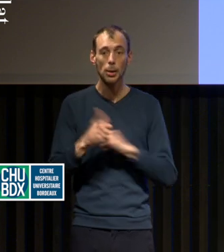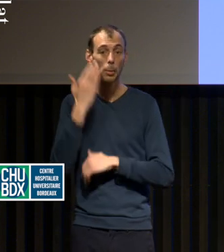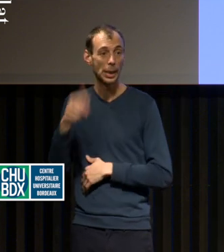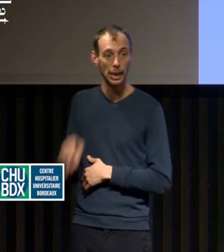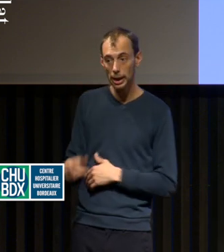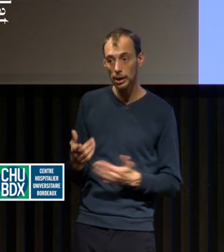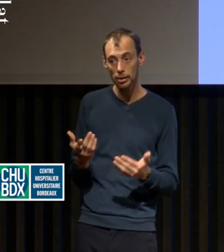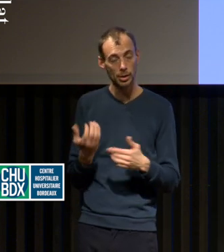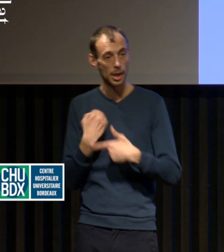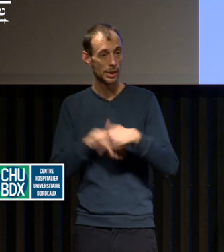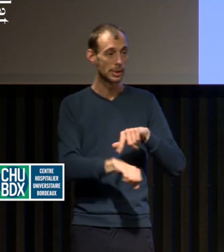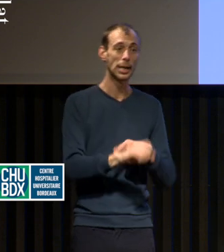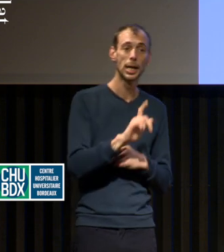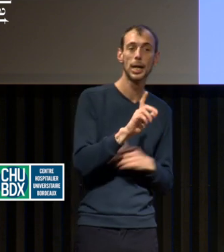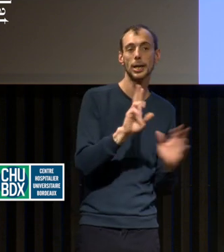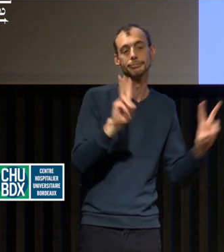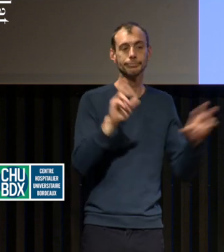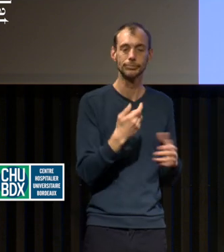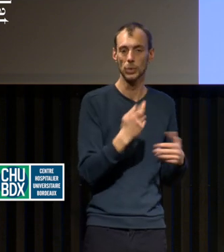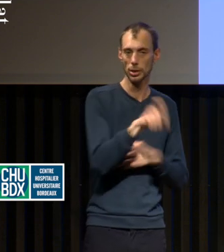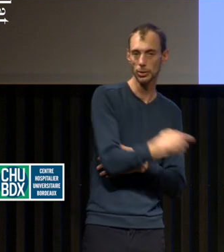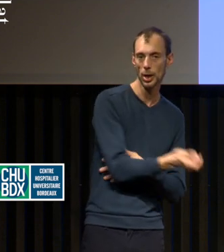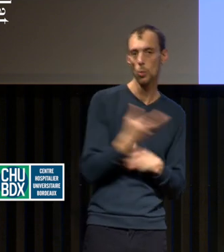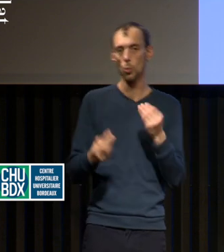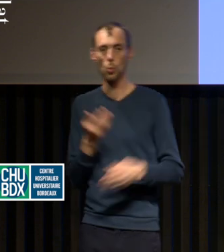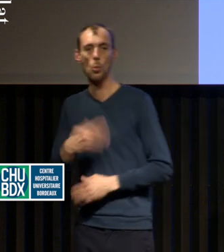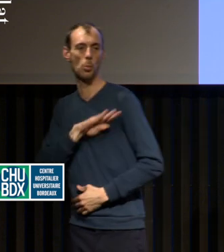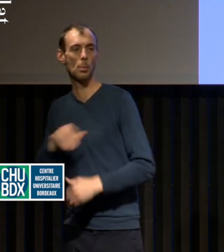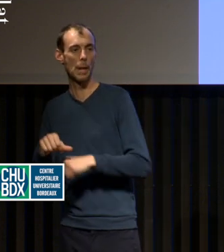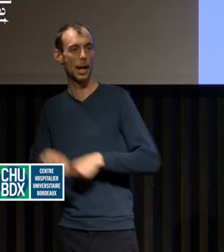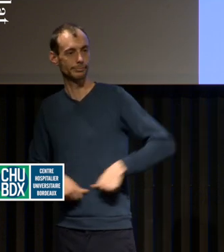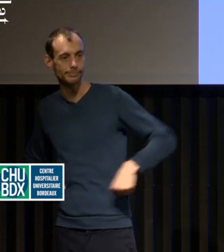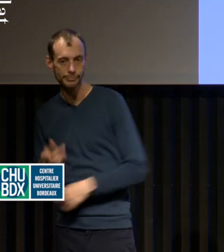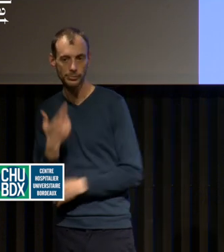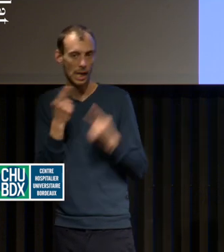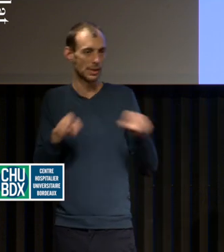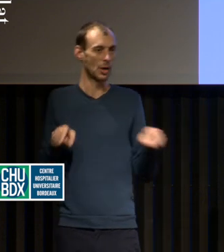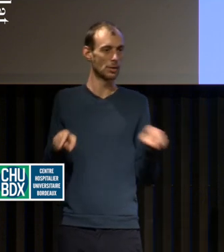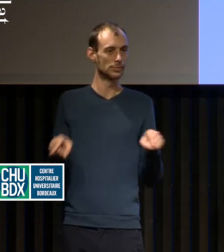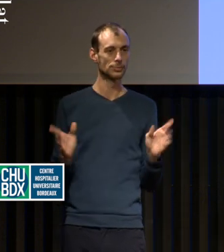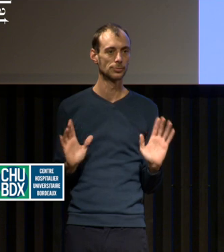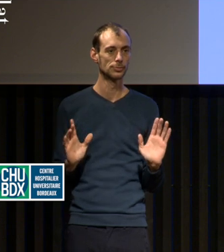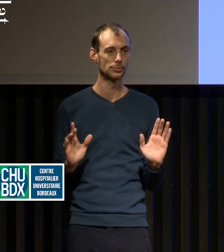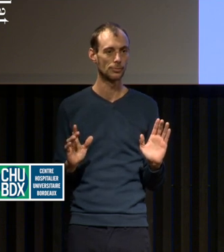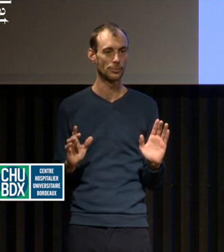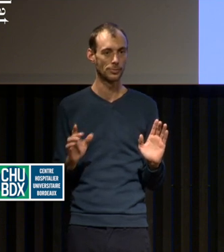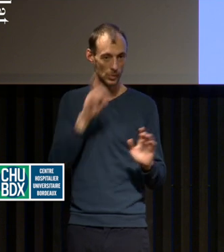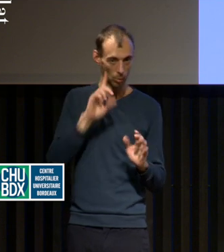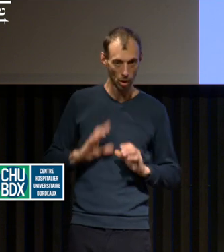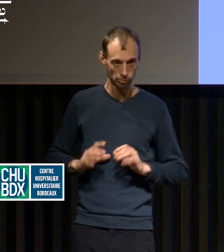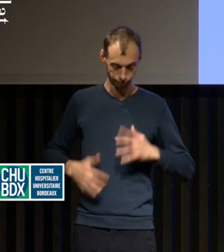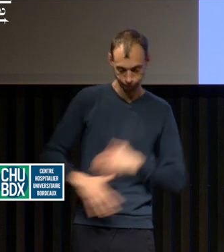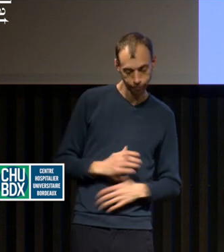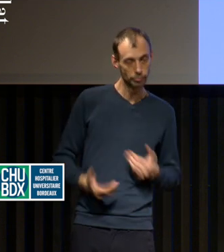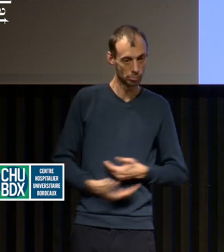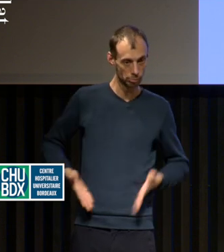naissance qui se fait par voie basse, par voie naturelle, ou par césarienne. Parce que le microbiote qui habituellement va coloniser leur enfant dès sa naissance,